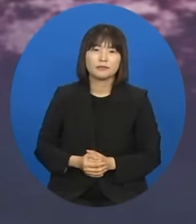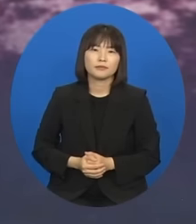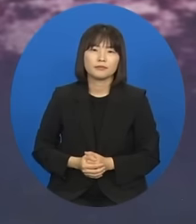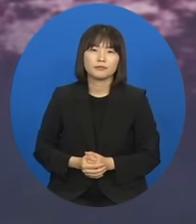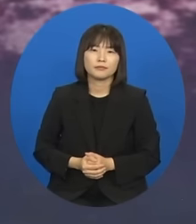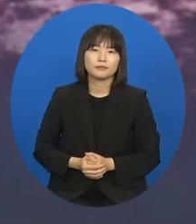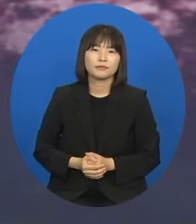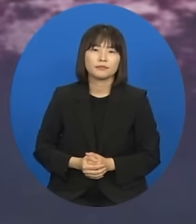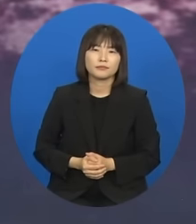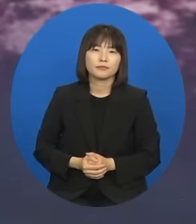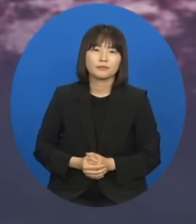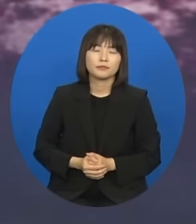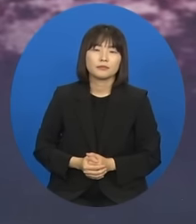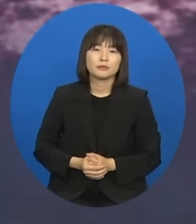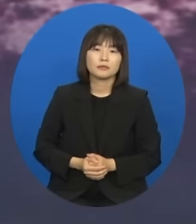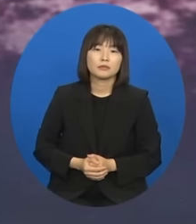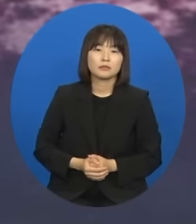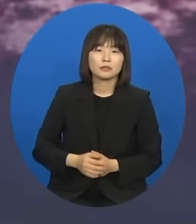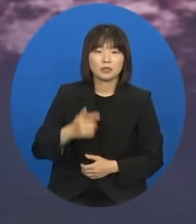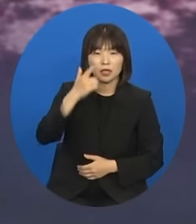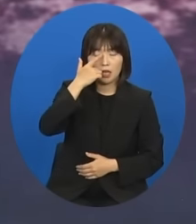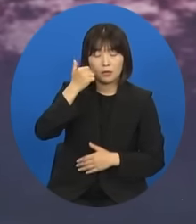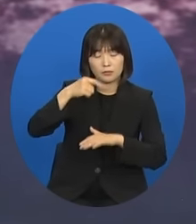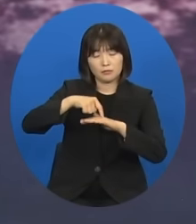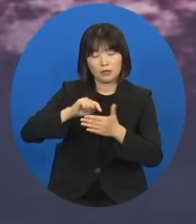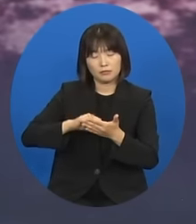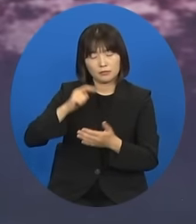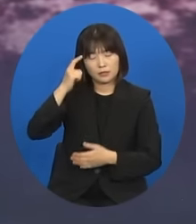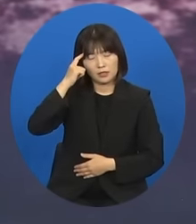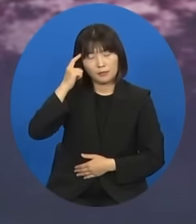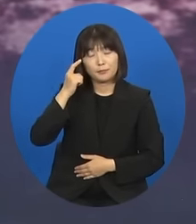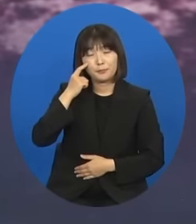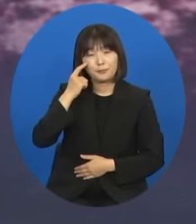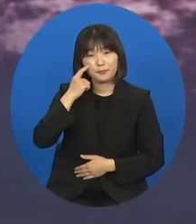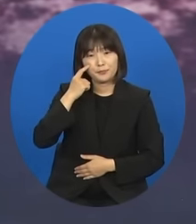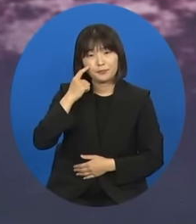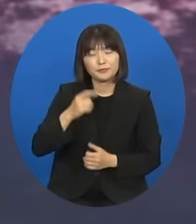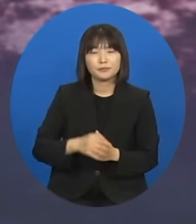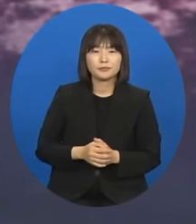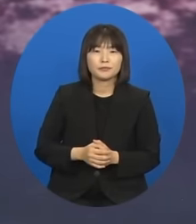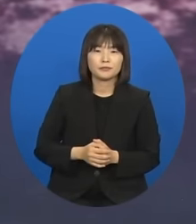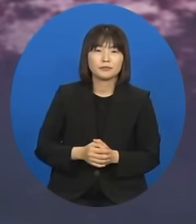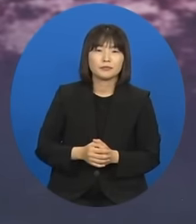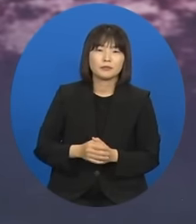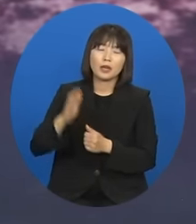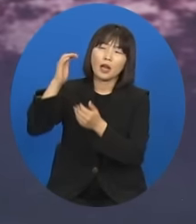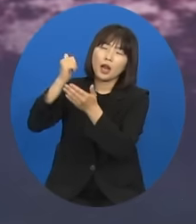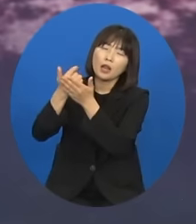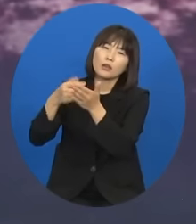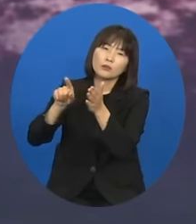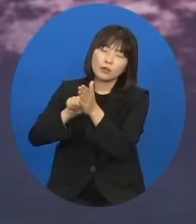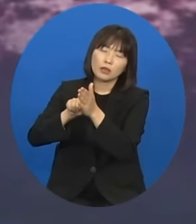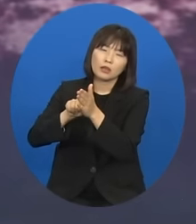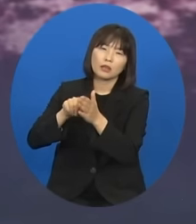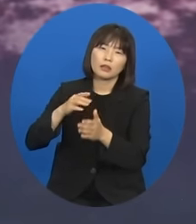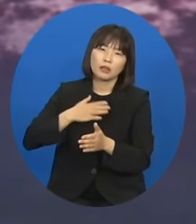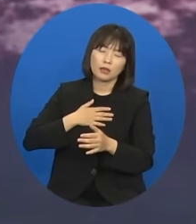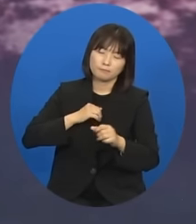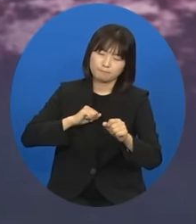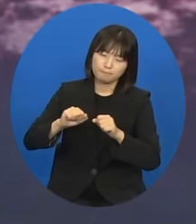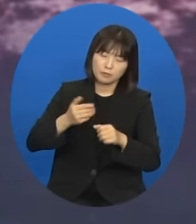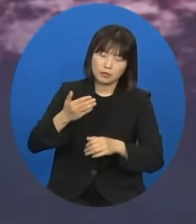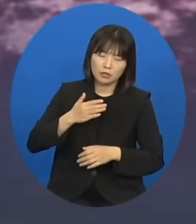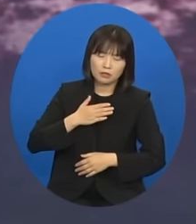들으면서 아버지의 마음에 생각해봤습니다 아버지가 했는데 제 아들은 믿음이